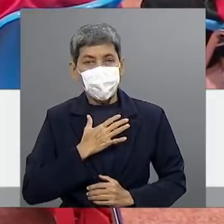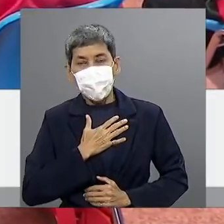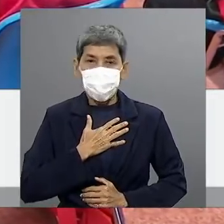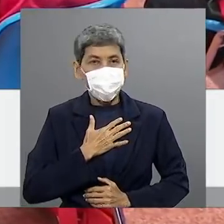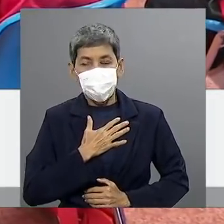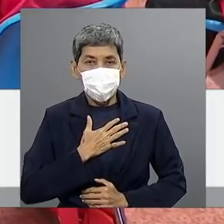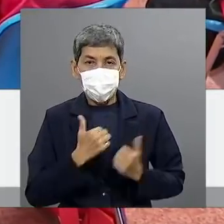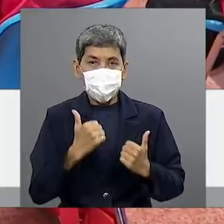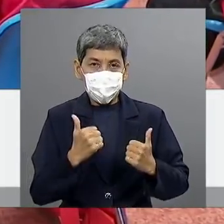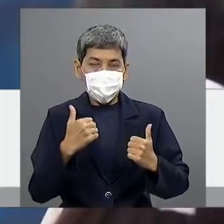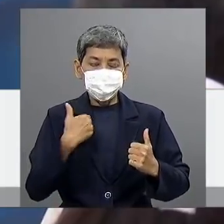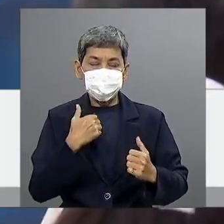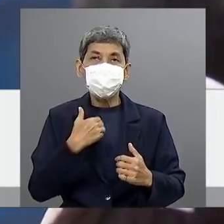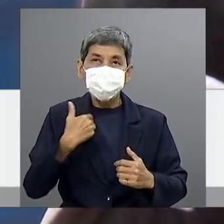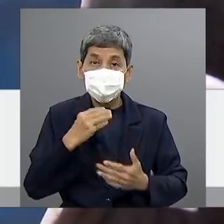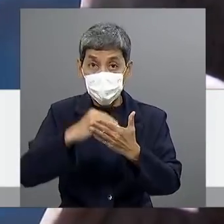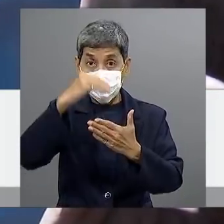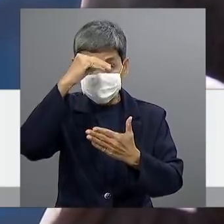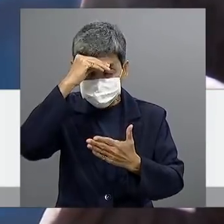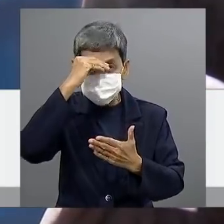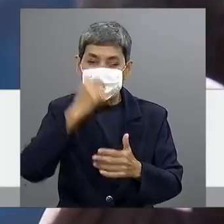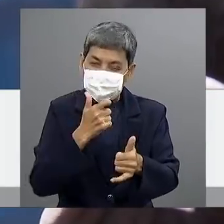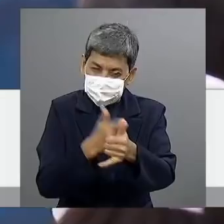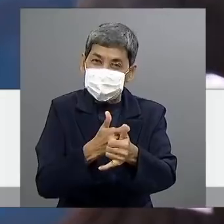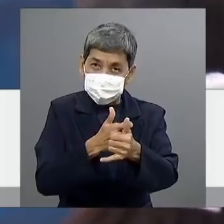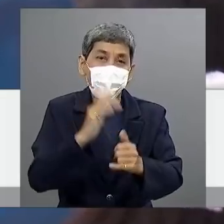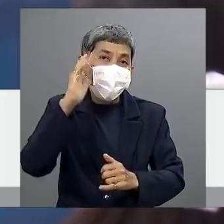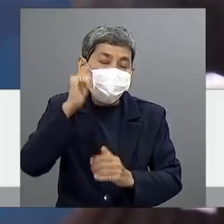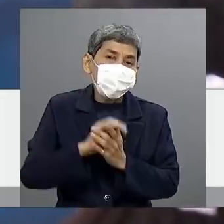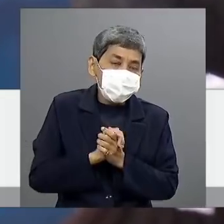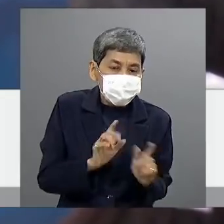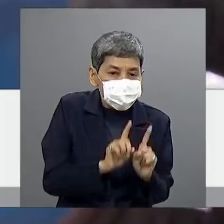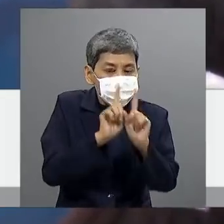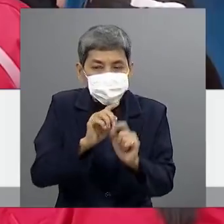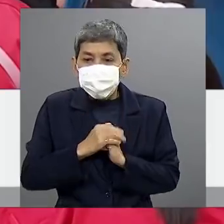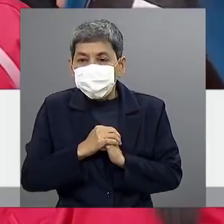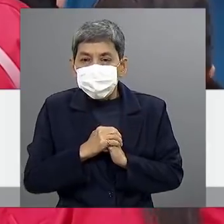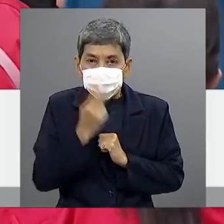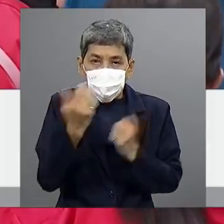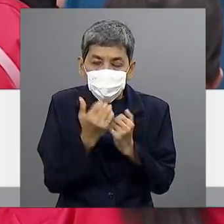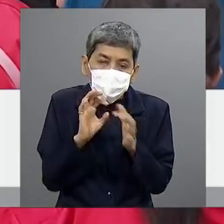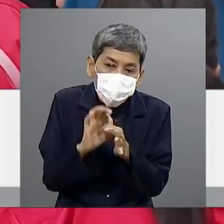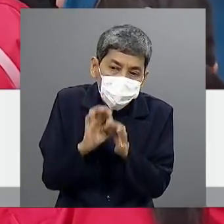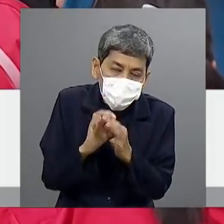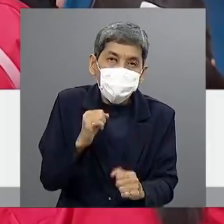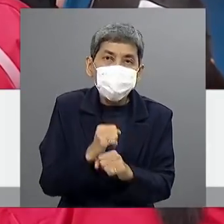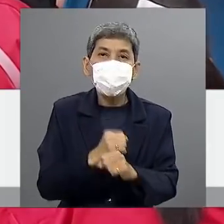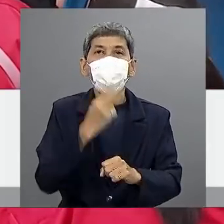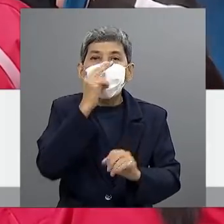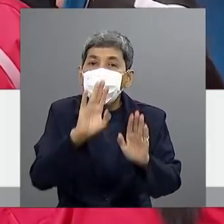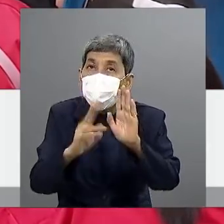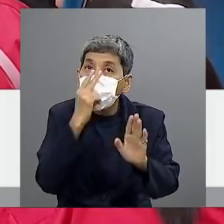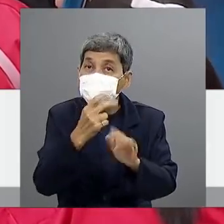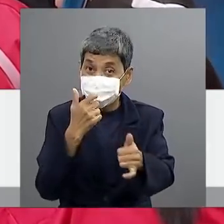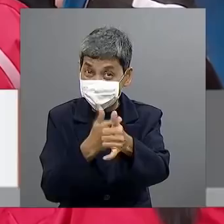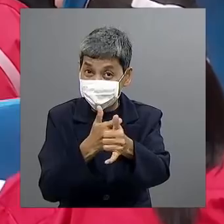ค่ะนอกจากนักเรียนที่จะมาฉีดวัคซีนแล้วผู้ปกครองนี่แหละค่ะที่มาเฝ้าดูบุตรหลานในวันนี้ส่วนข้อเปรียบเทียบยี่ห้อวัคซีนระหว่างวั